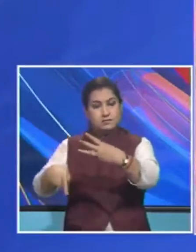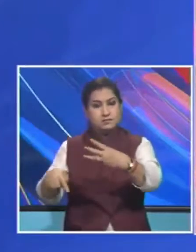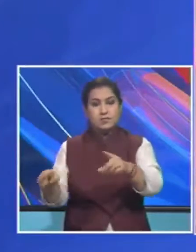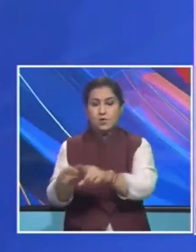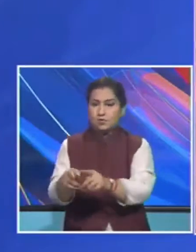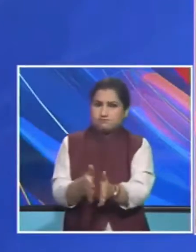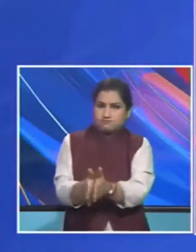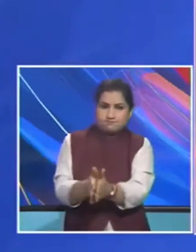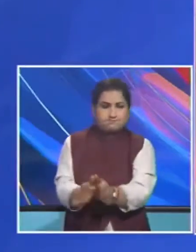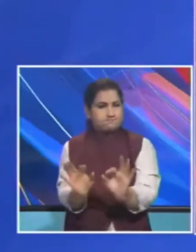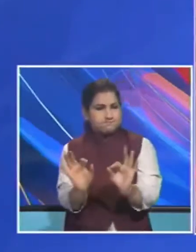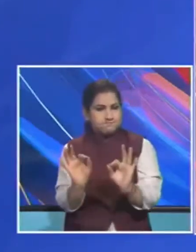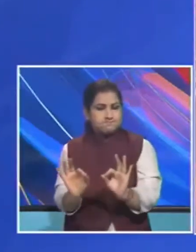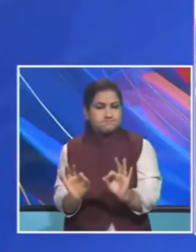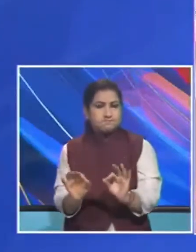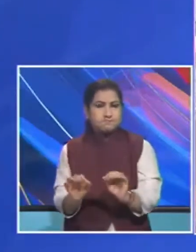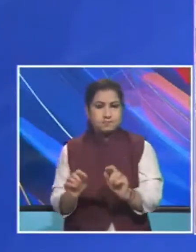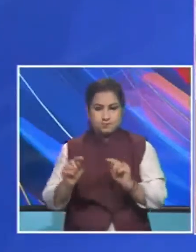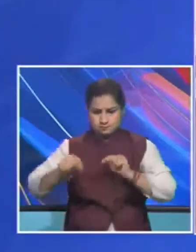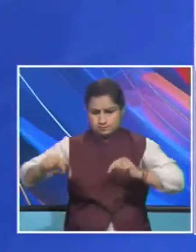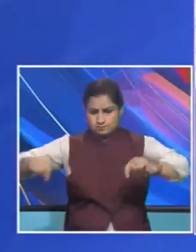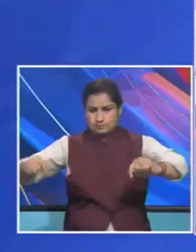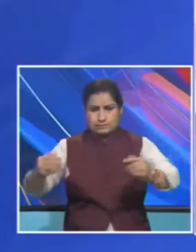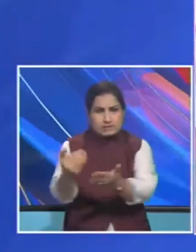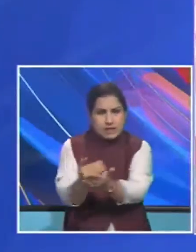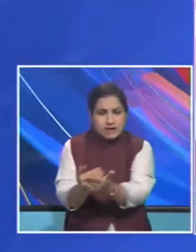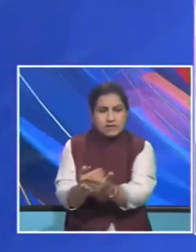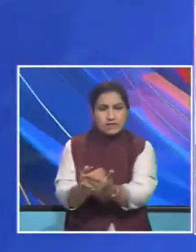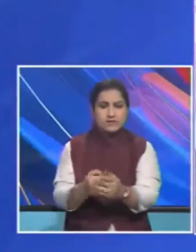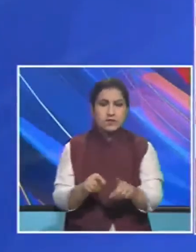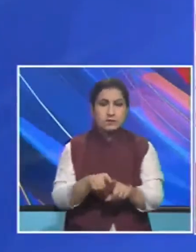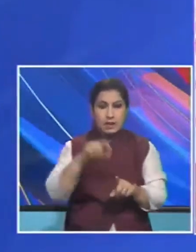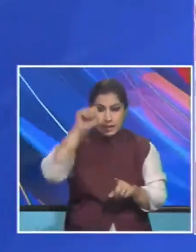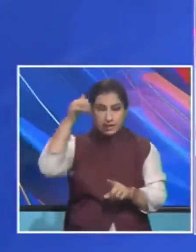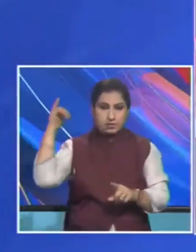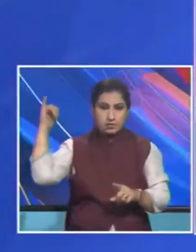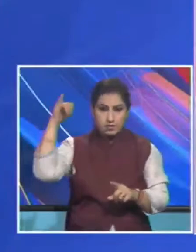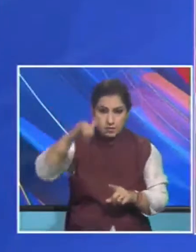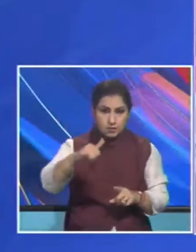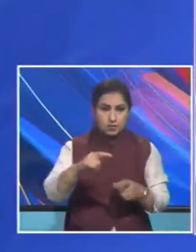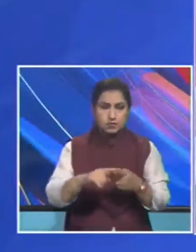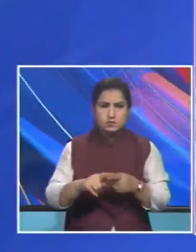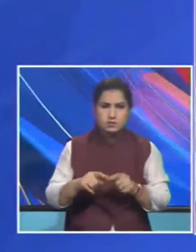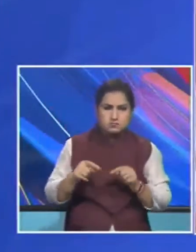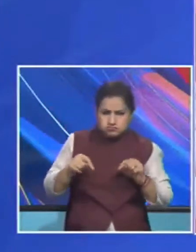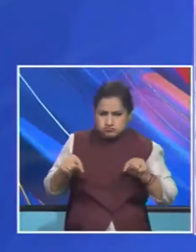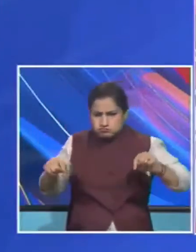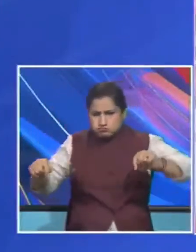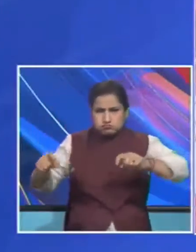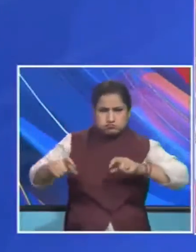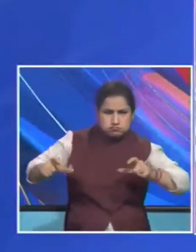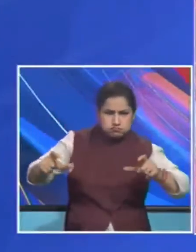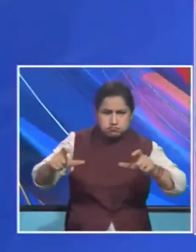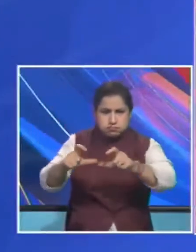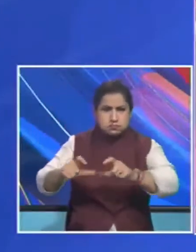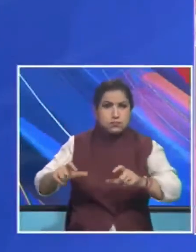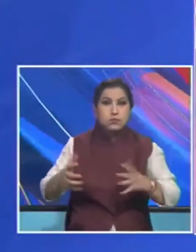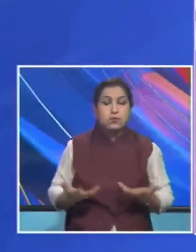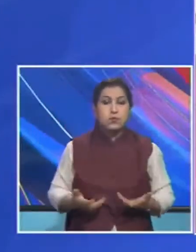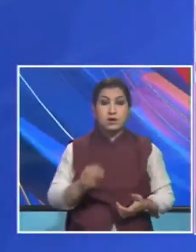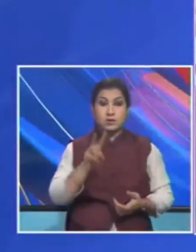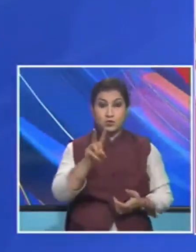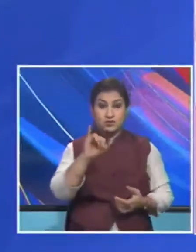valor of the security forces, the Indian Armed Forces, who continue to guard us. And as 26th of July